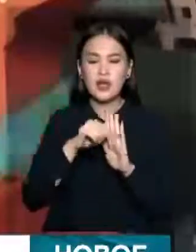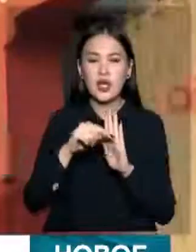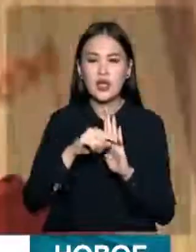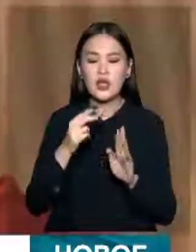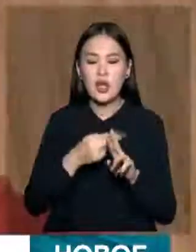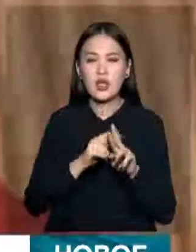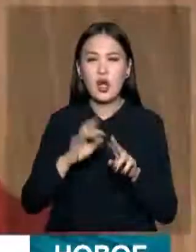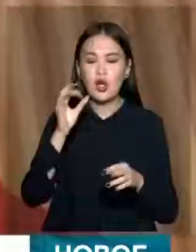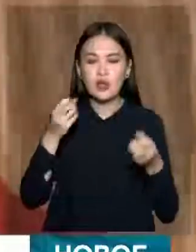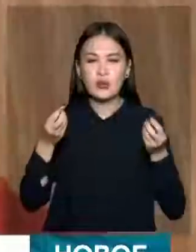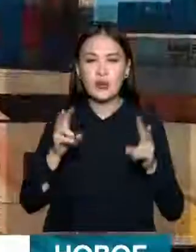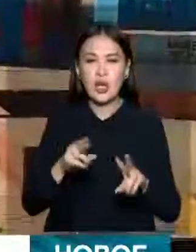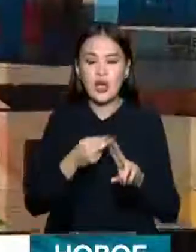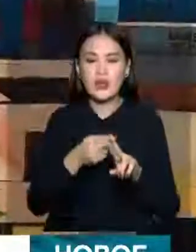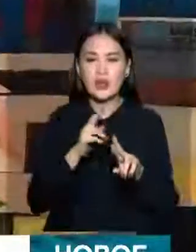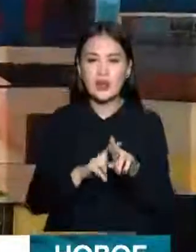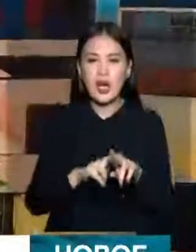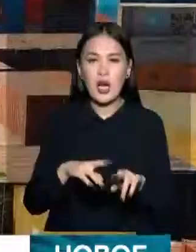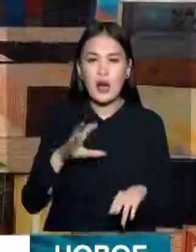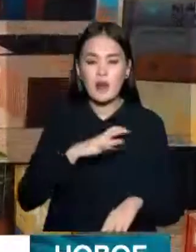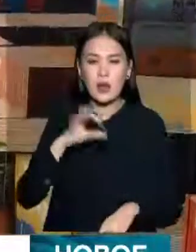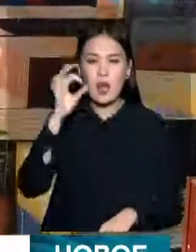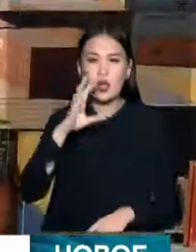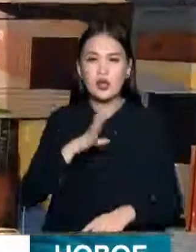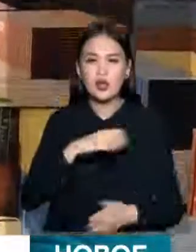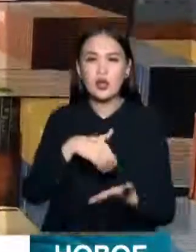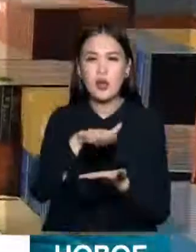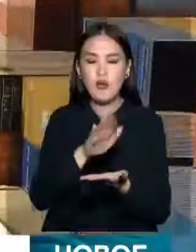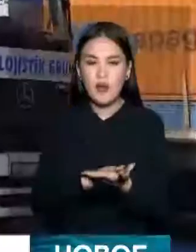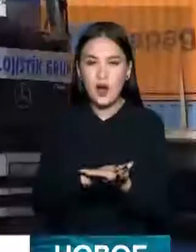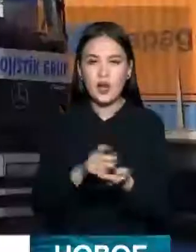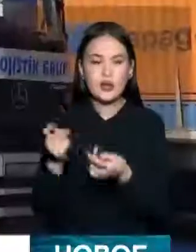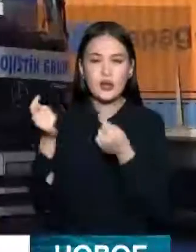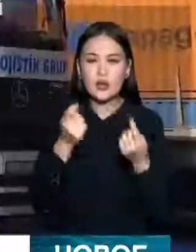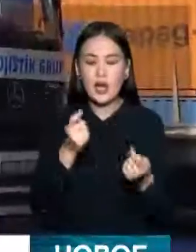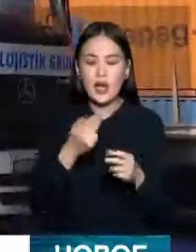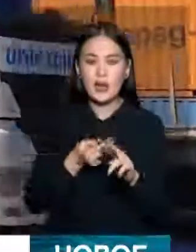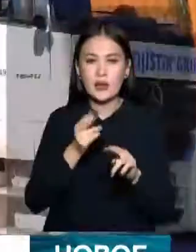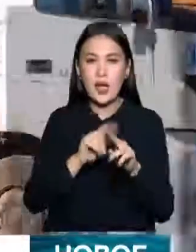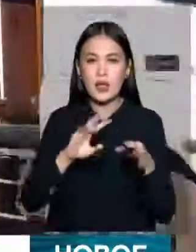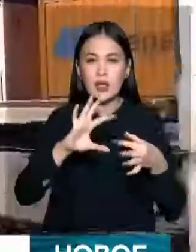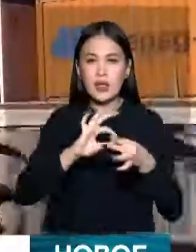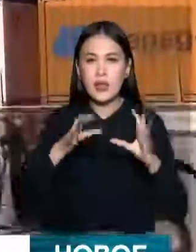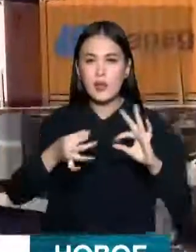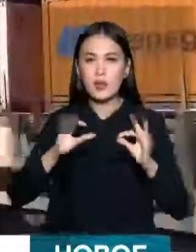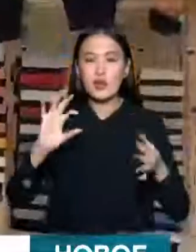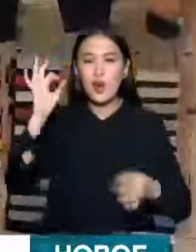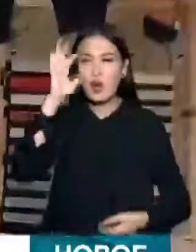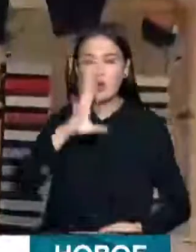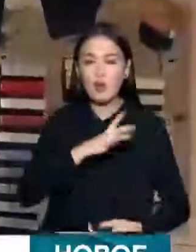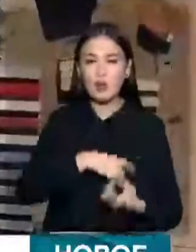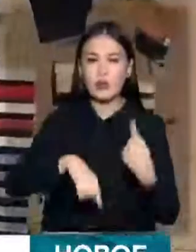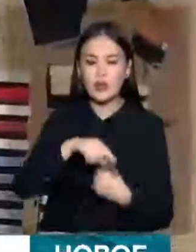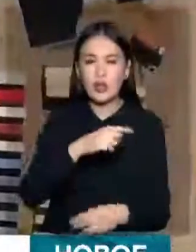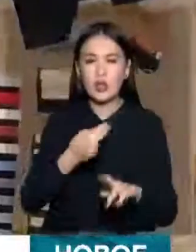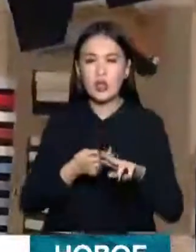отмечают специалисты. Инфляцию мы импортируем через товары и услуги. Сбои в логистической цепочке бьют по бизнесу и